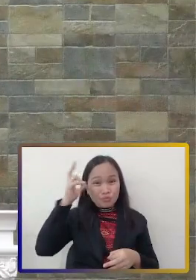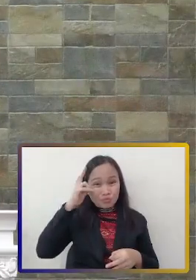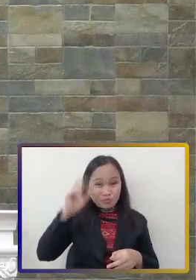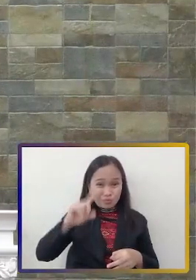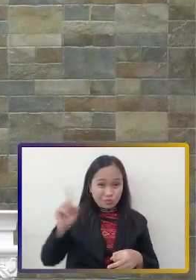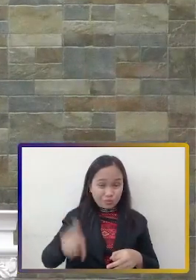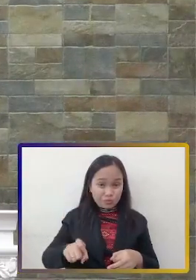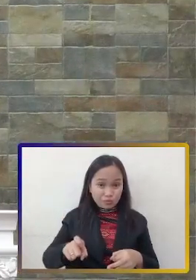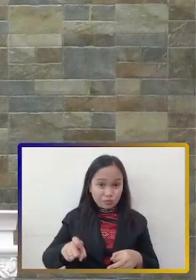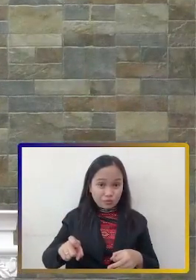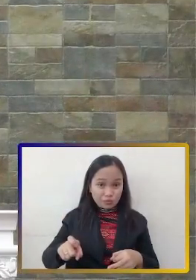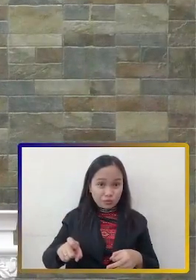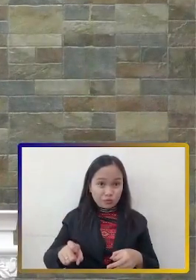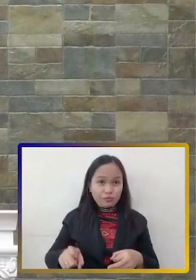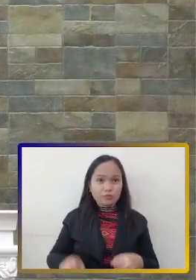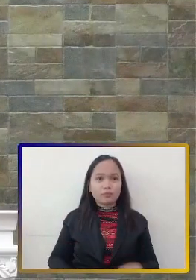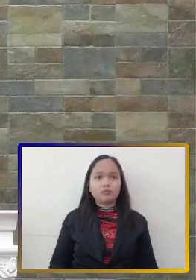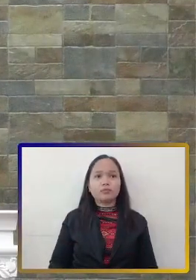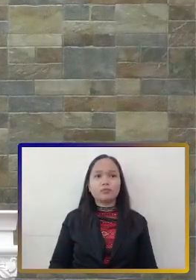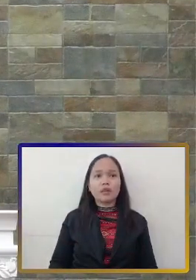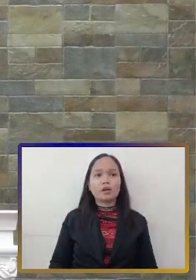Listen, kapatid,